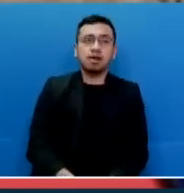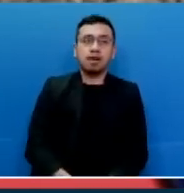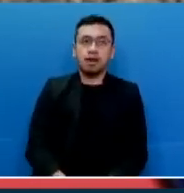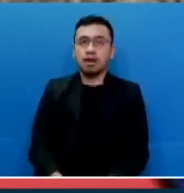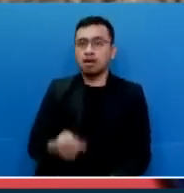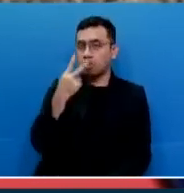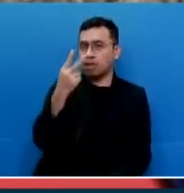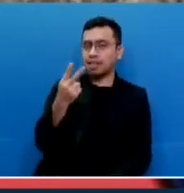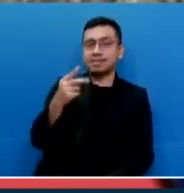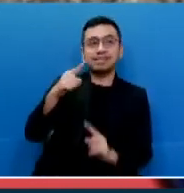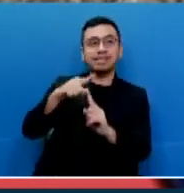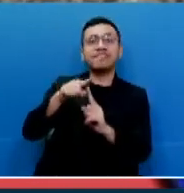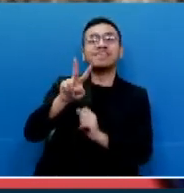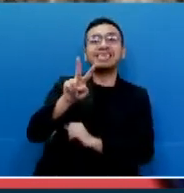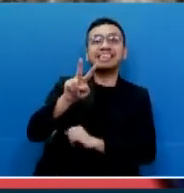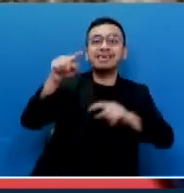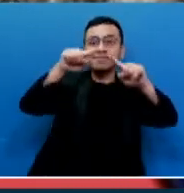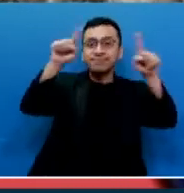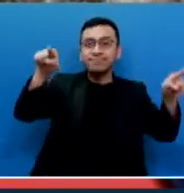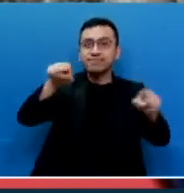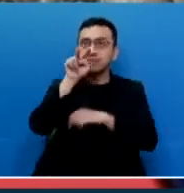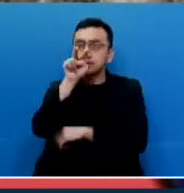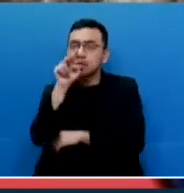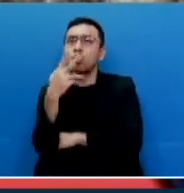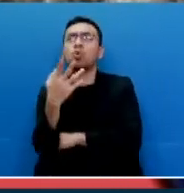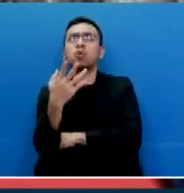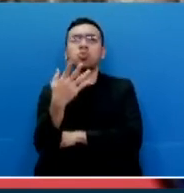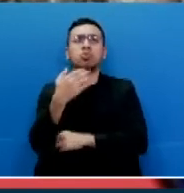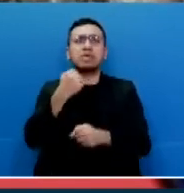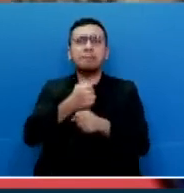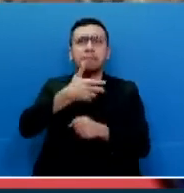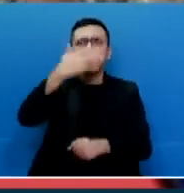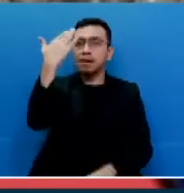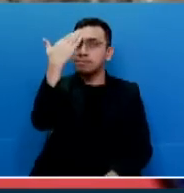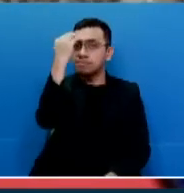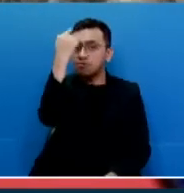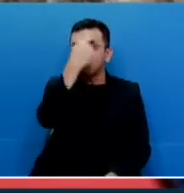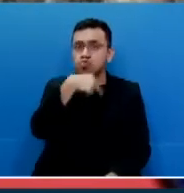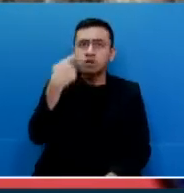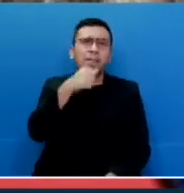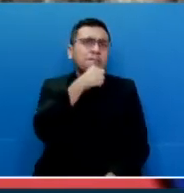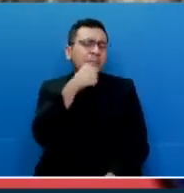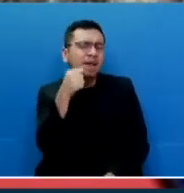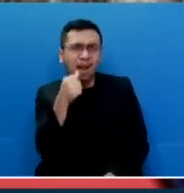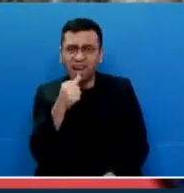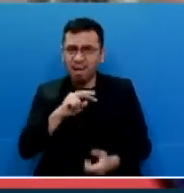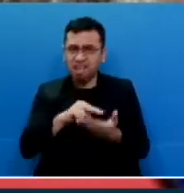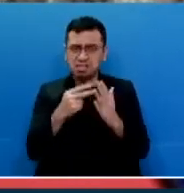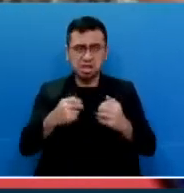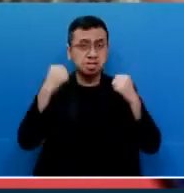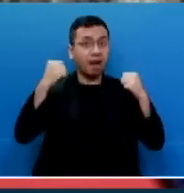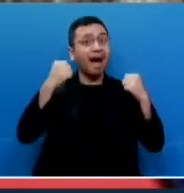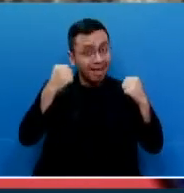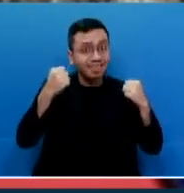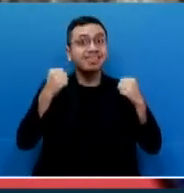Mas Gibran sedikit memerah gitu kan Ya itu kan juga bisa dimaknai Oh dia semangat makanya memerah gitu Tapi kan ini